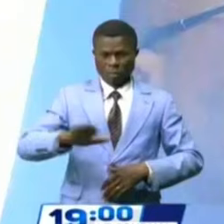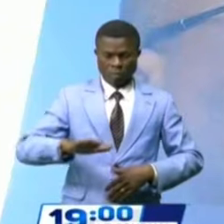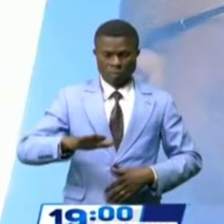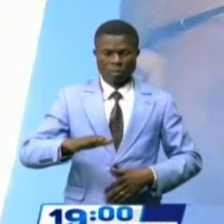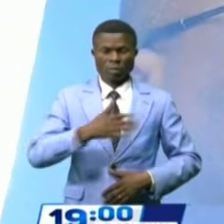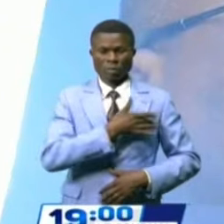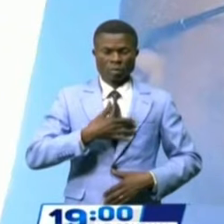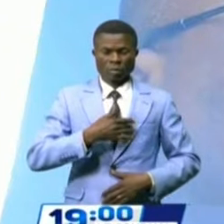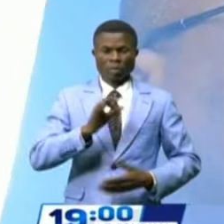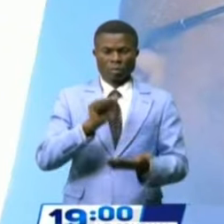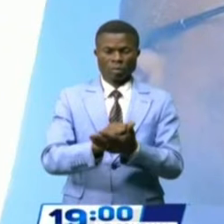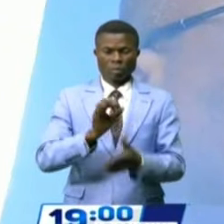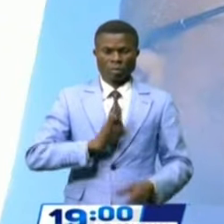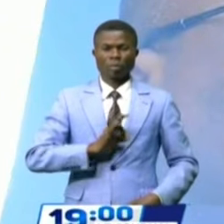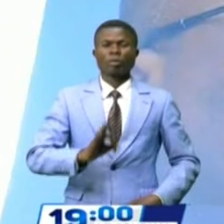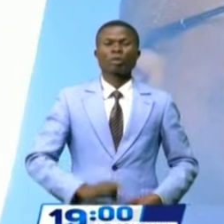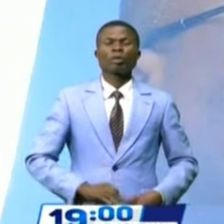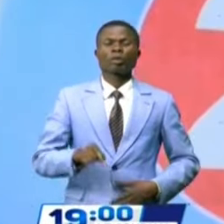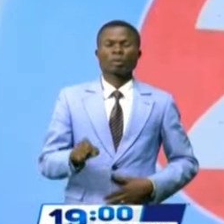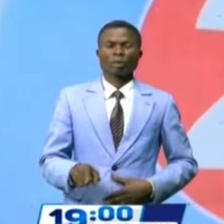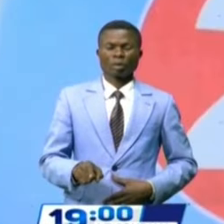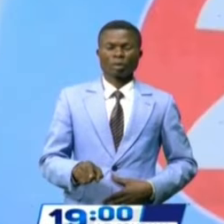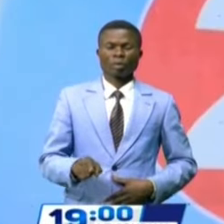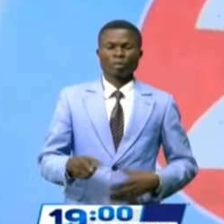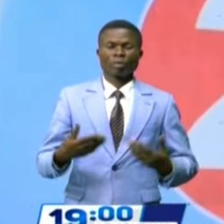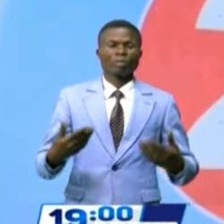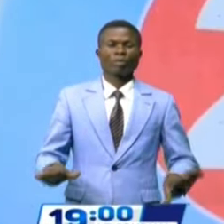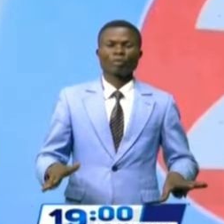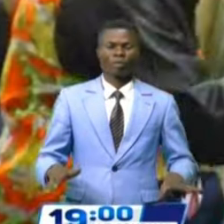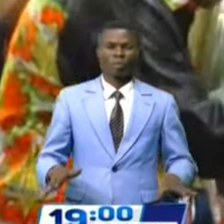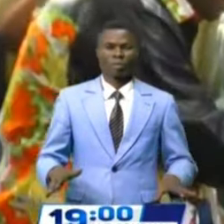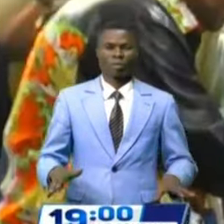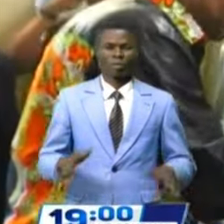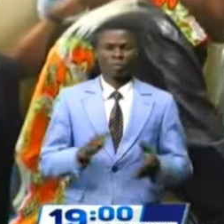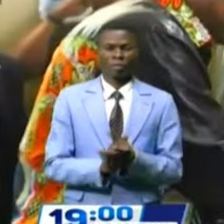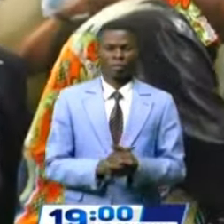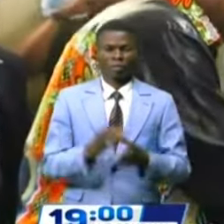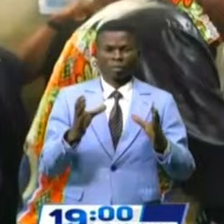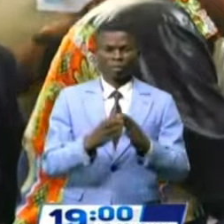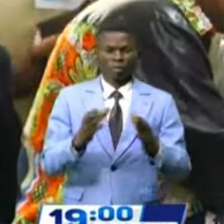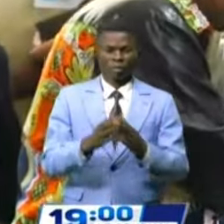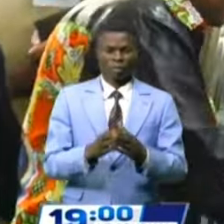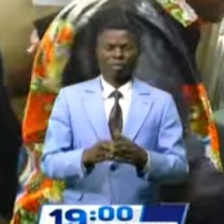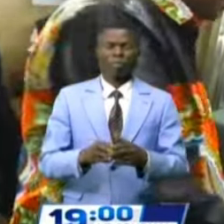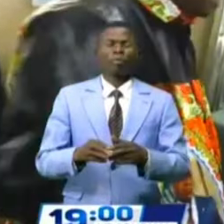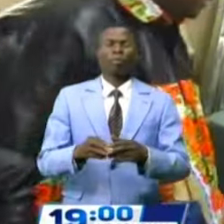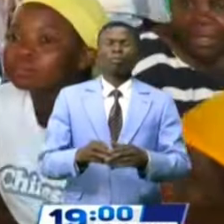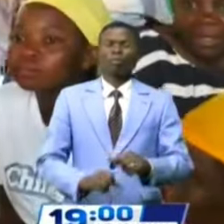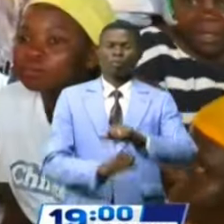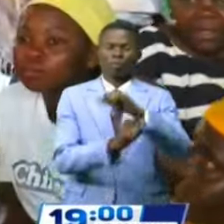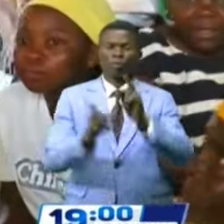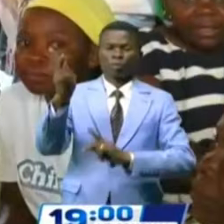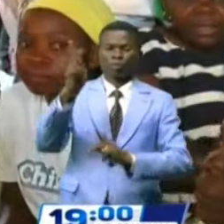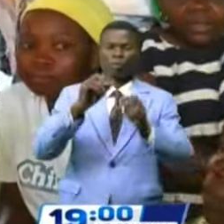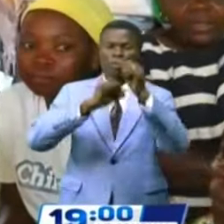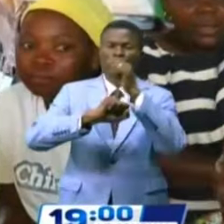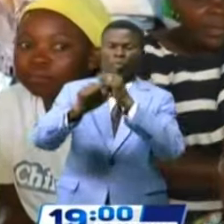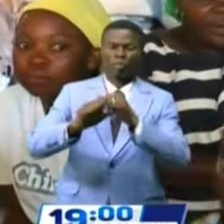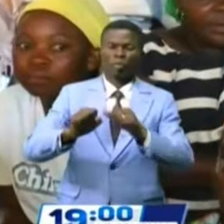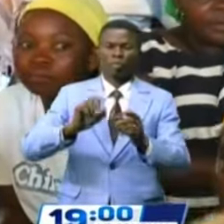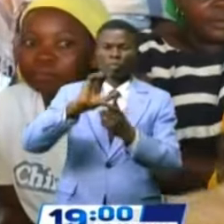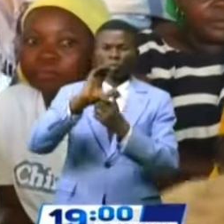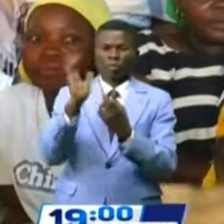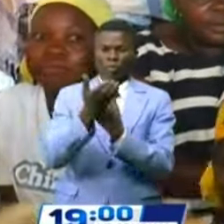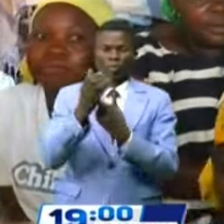la personne de Félix-Antoine Tshisekedi Tshilombo. Avec ses racines panafricaines de la promotion de la